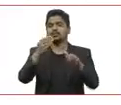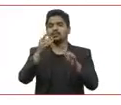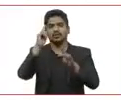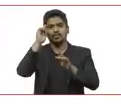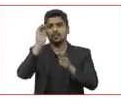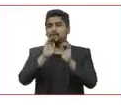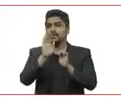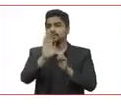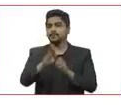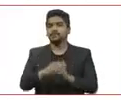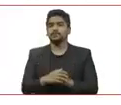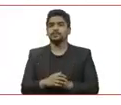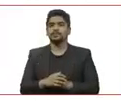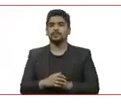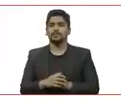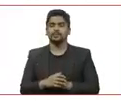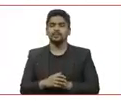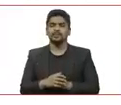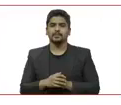सम्भावना छ।